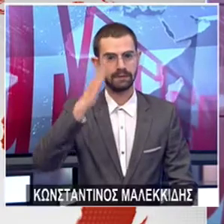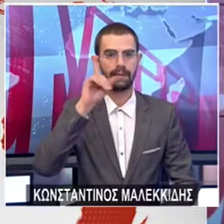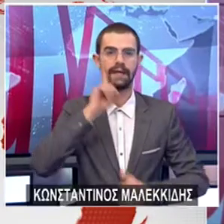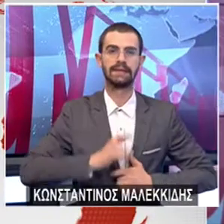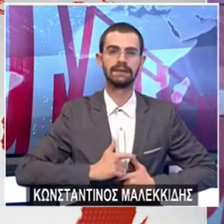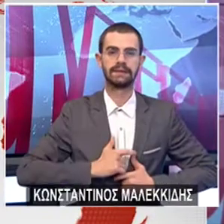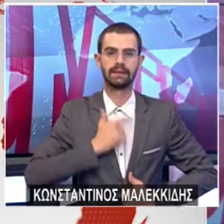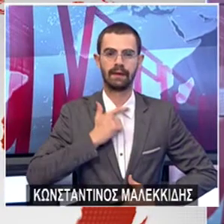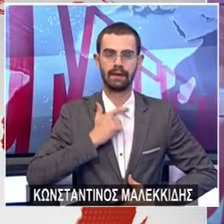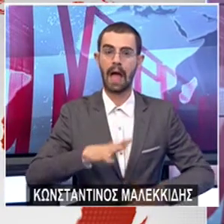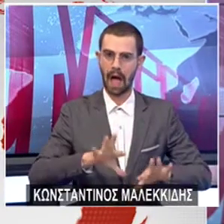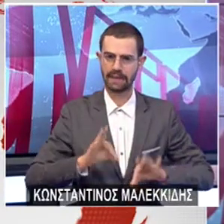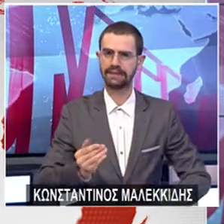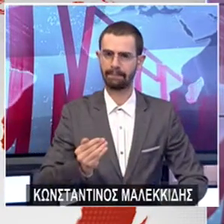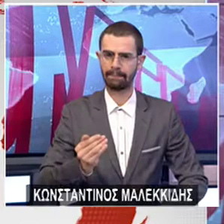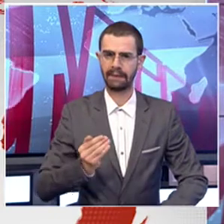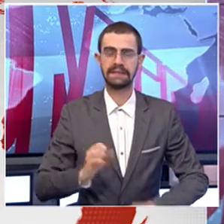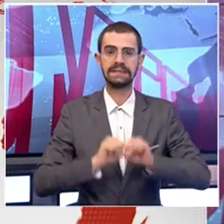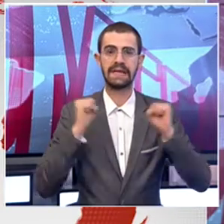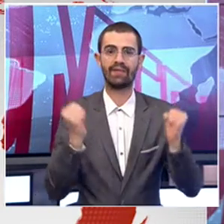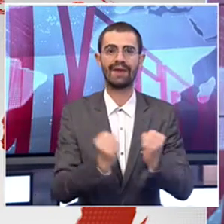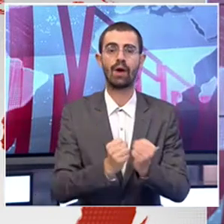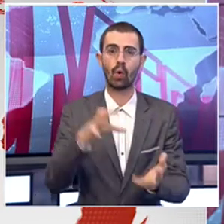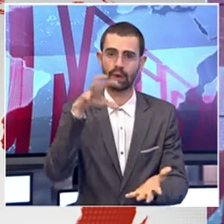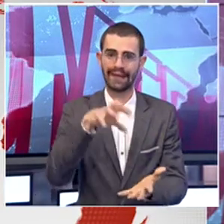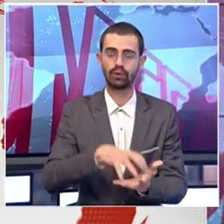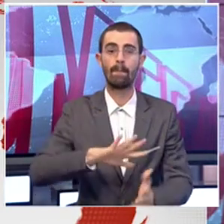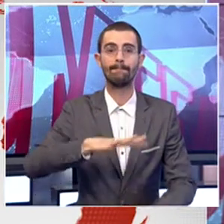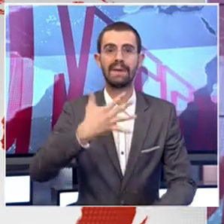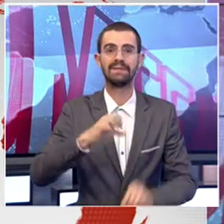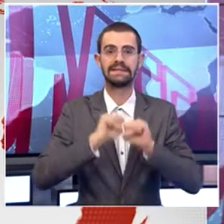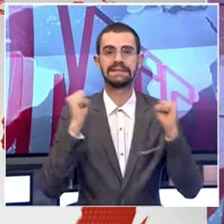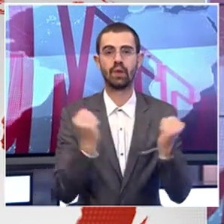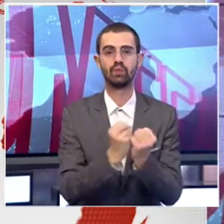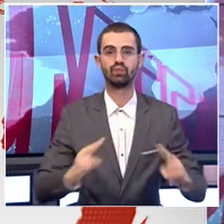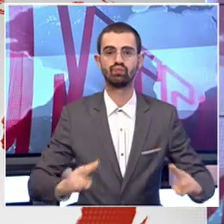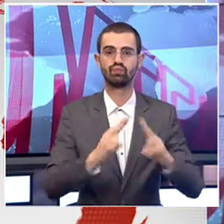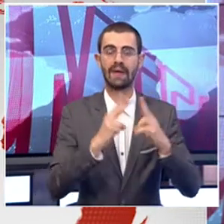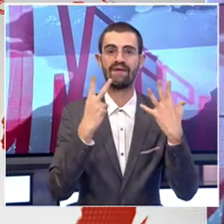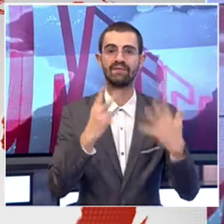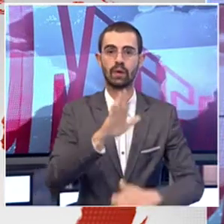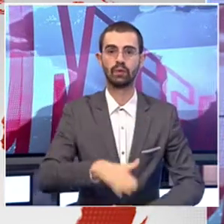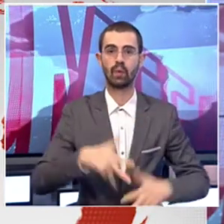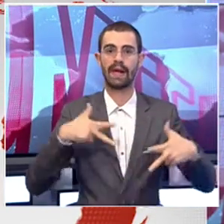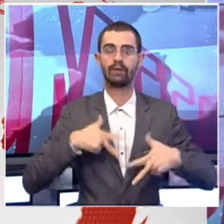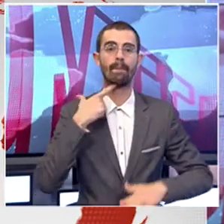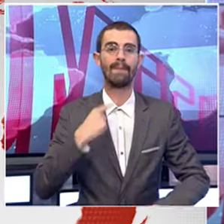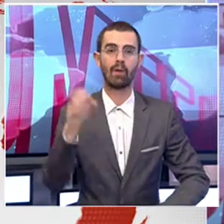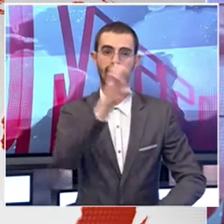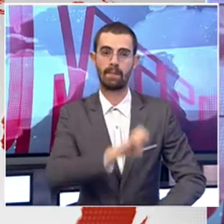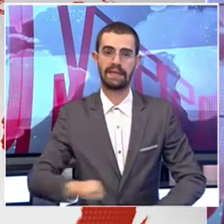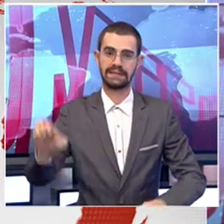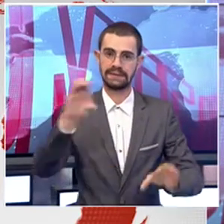Κυρίες και κύριοι, καλό απόγευμα. Άρχισε πριν από λίγο στο Συνεδριακό Κέντρο η 5η Σύνοδος Κορυφής των 7 νοτίων κρατών μελών της Ευρωπαϊκής